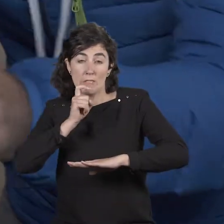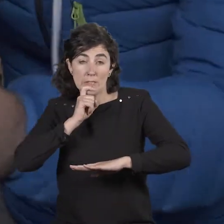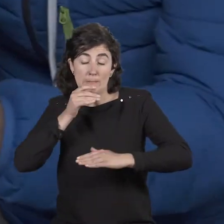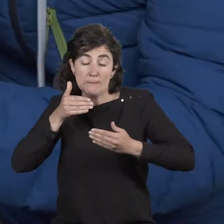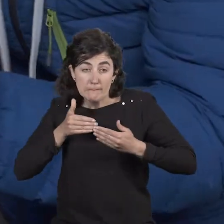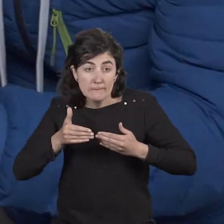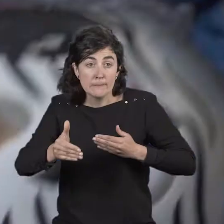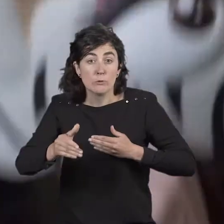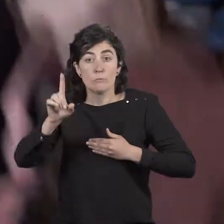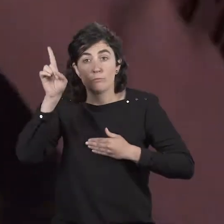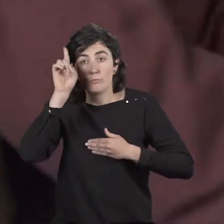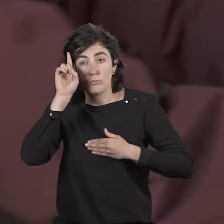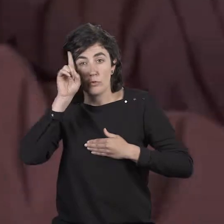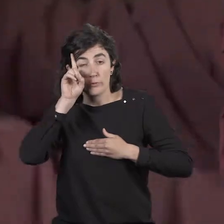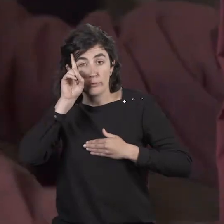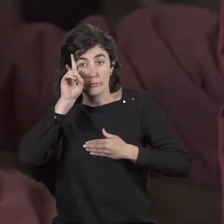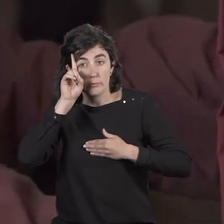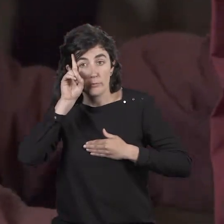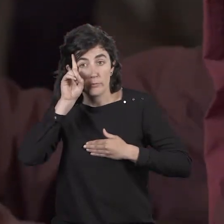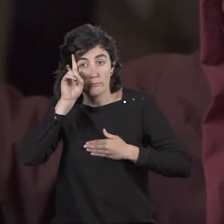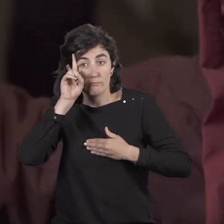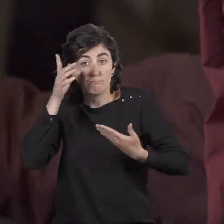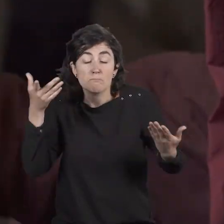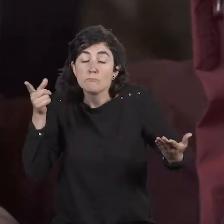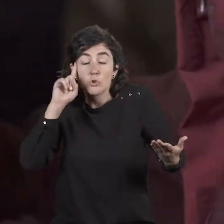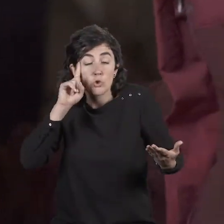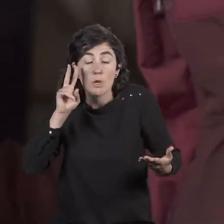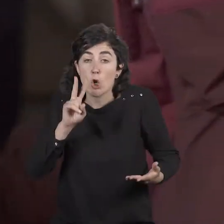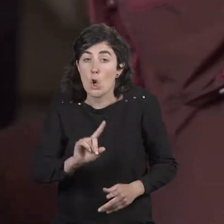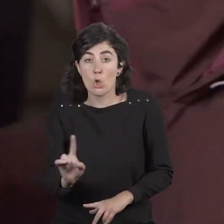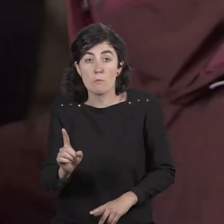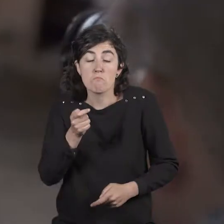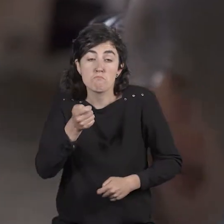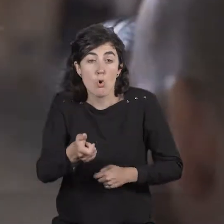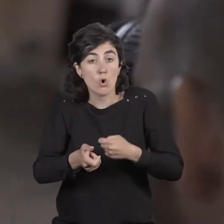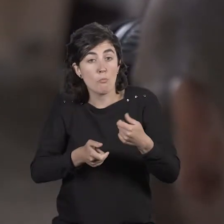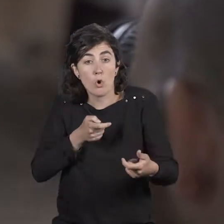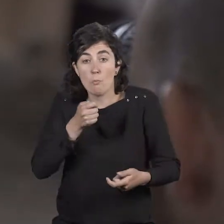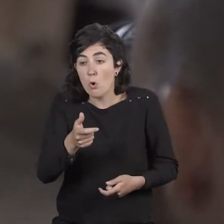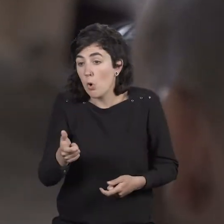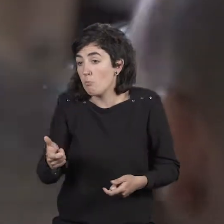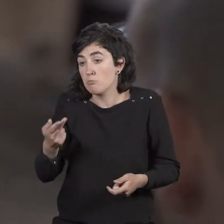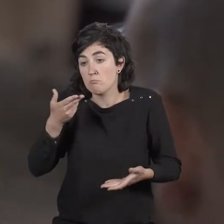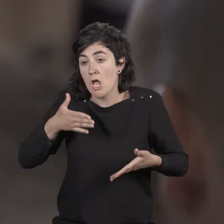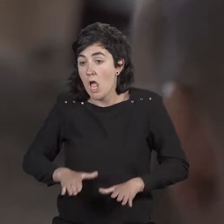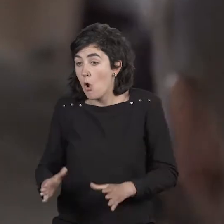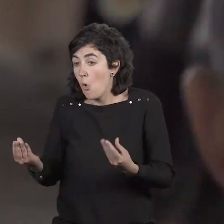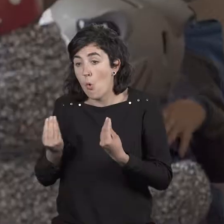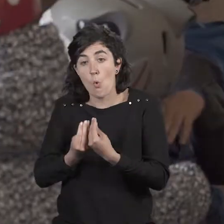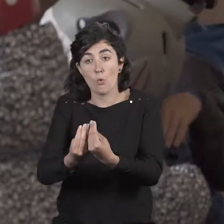Etorriko dena, pues, oraindik ez dakigu, hori da ez dena ikusten, ez dakigu, orduan, pues, bueno, pizkanaka, joango gara berarekin